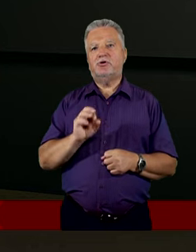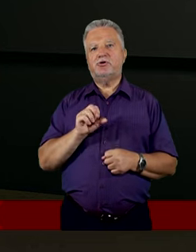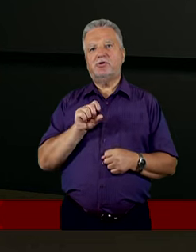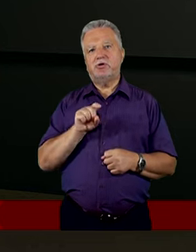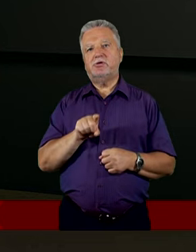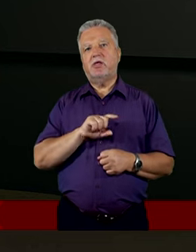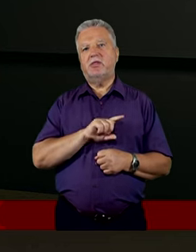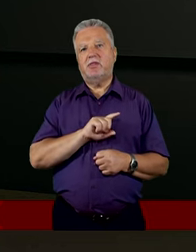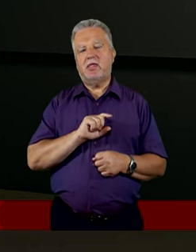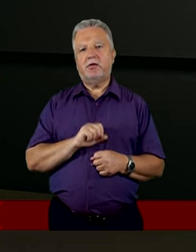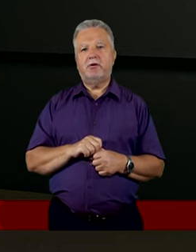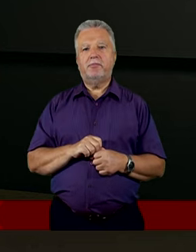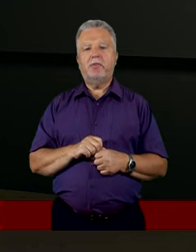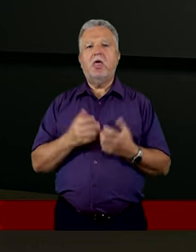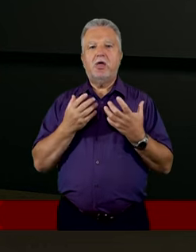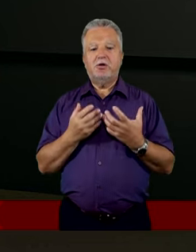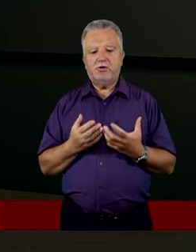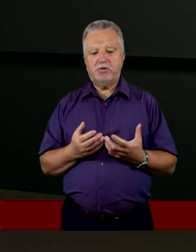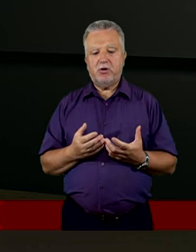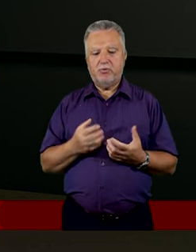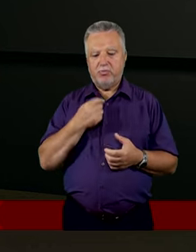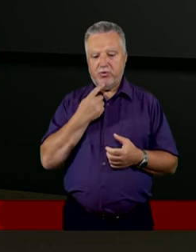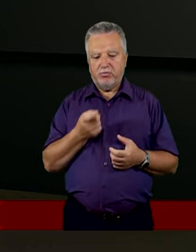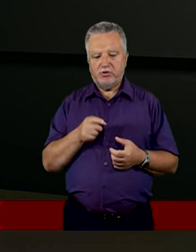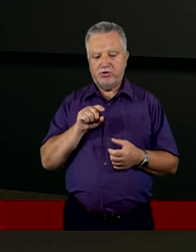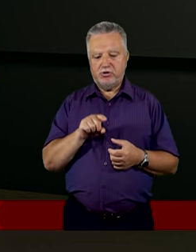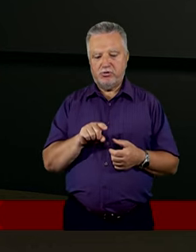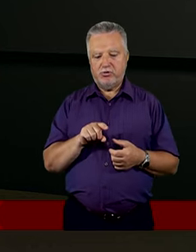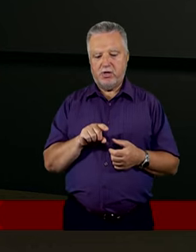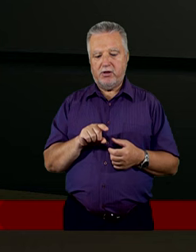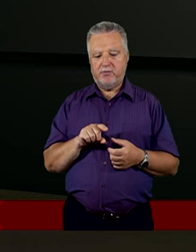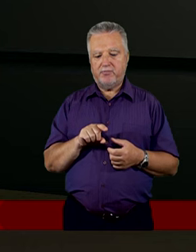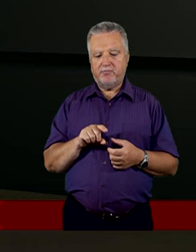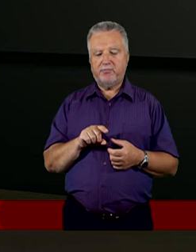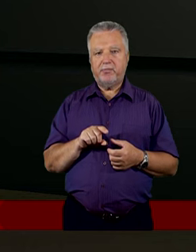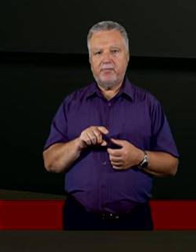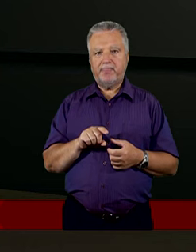coś z tego. Chciałbym przytoczyć tutaj też cytat